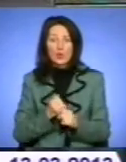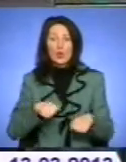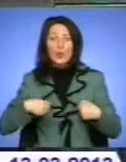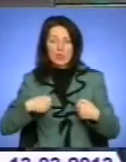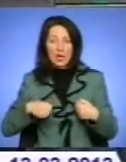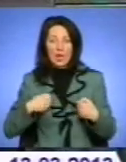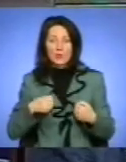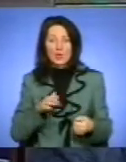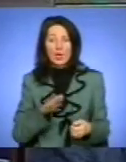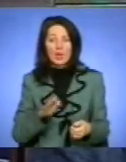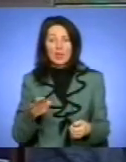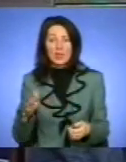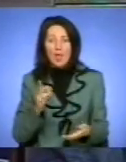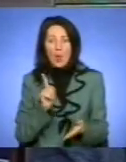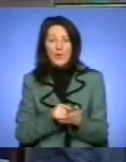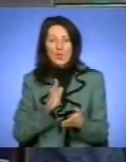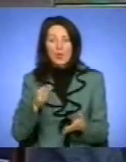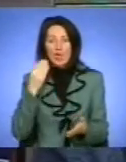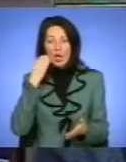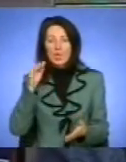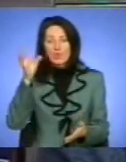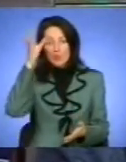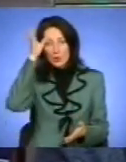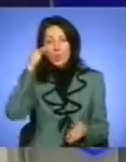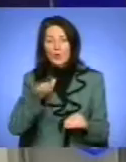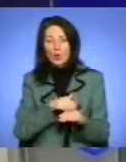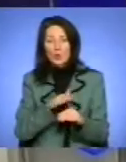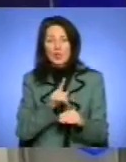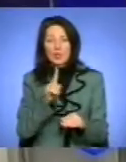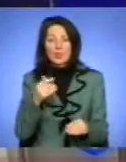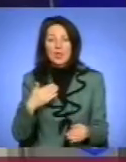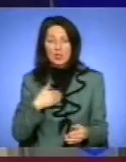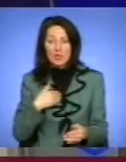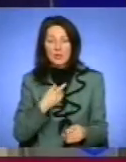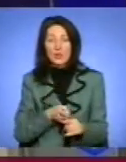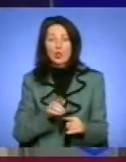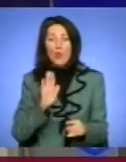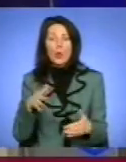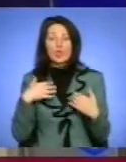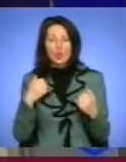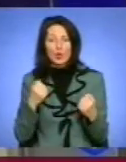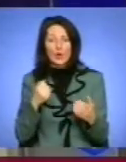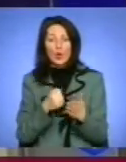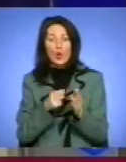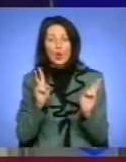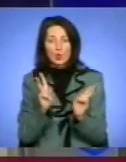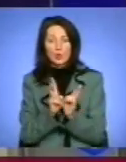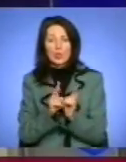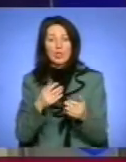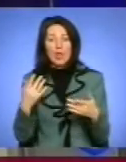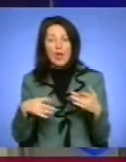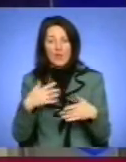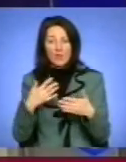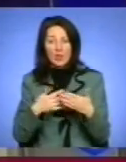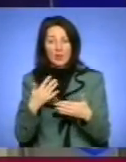стараємося. І вони повинні бути кращими, мудрішими і добрішими від нас. На цьому будьте здорові. До зустрічі в ефірі.